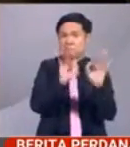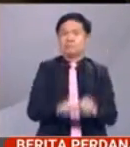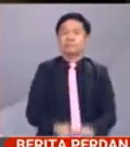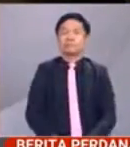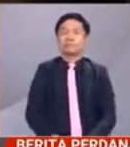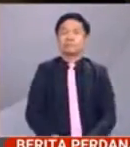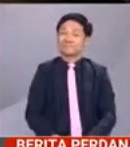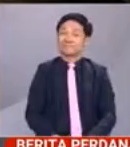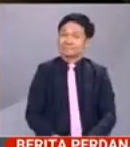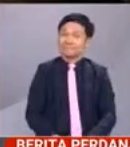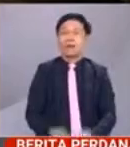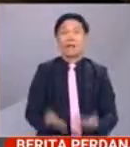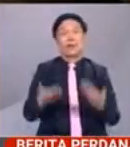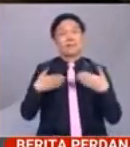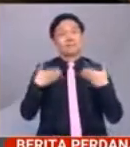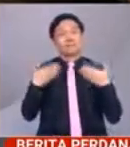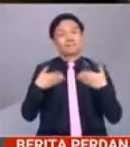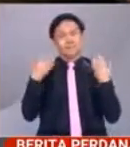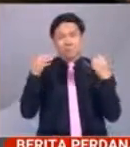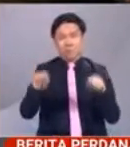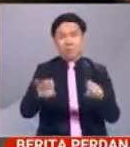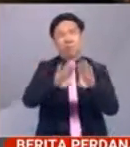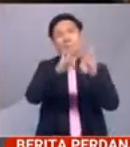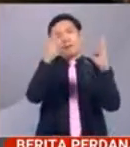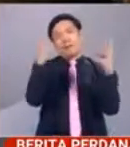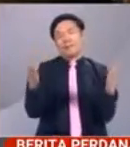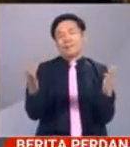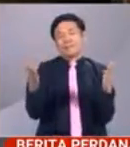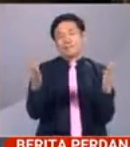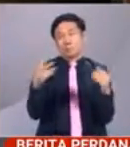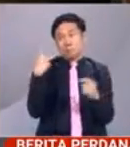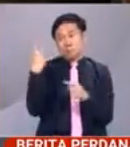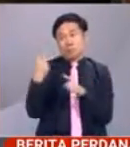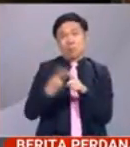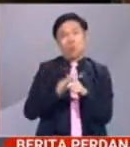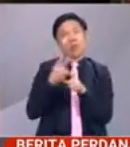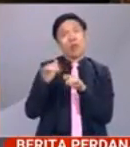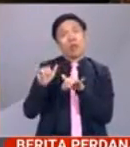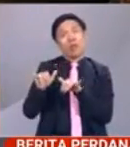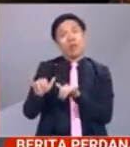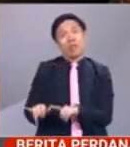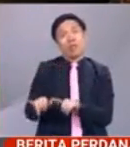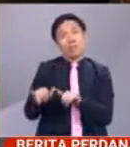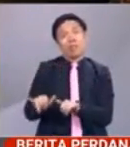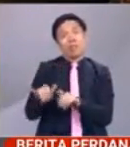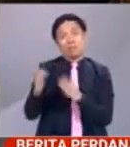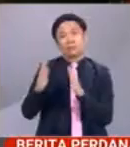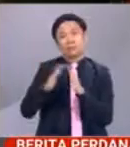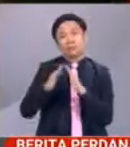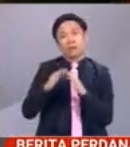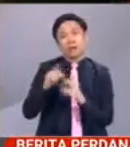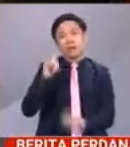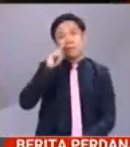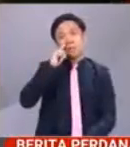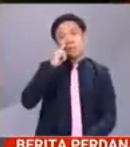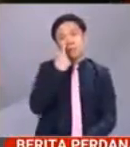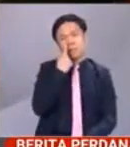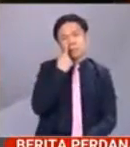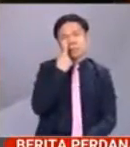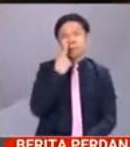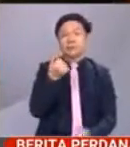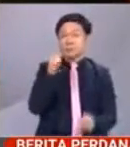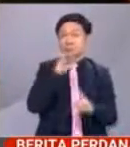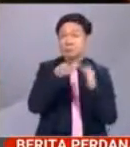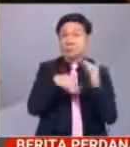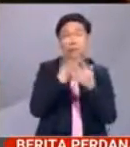lah. Sudah lah kerja. Itu dua bulan lebih dulu rumah main boleh nge. Semua orang pakai ini bagus